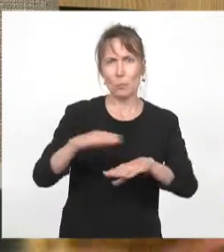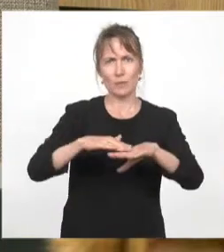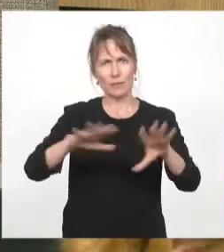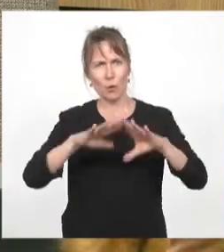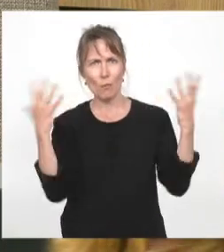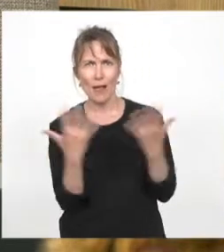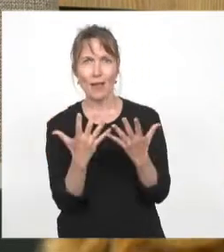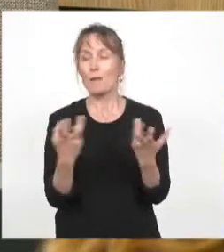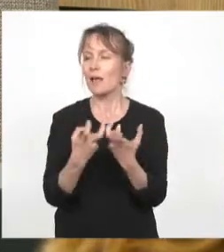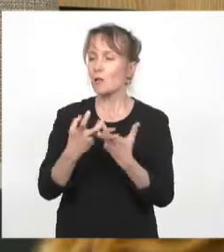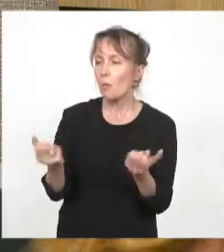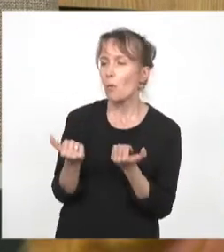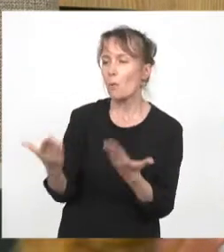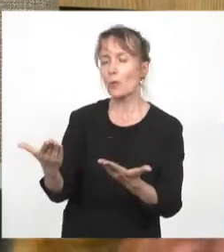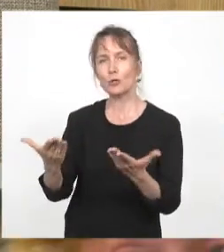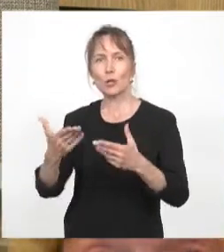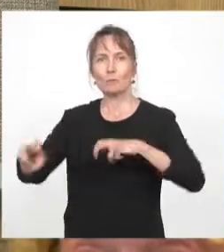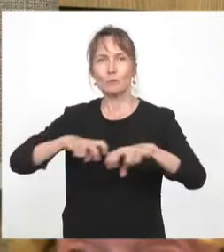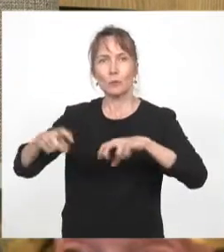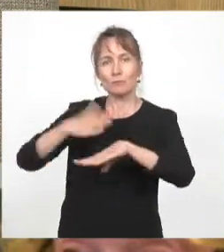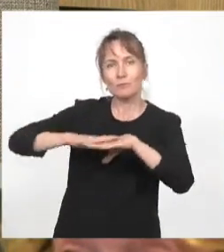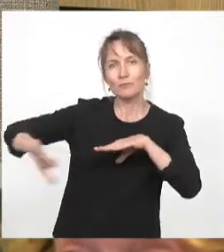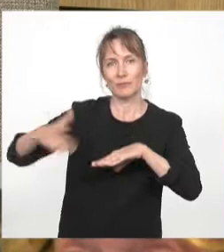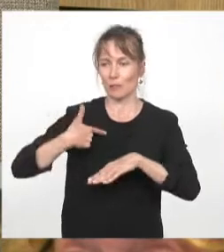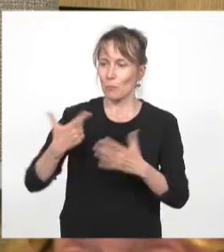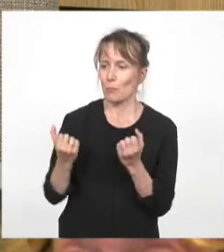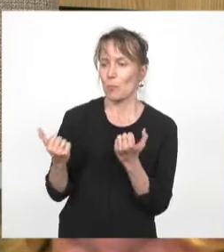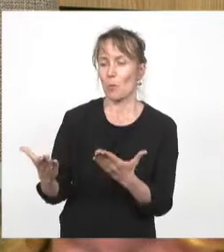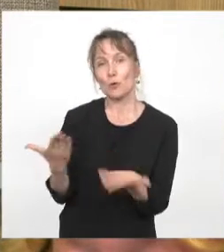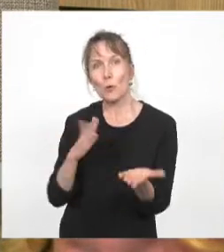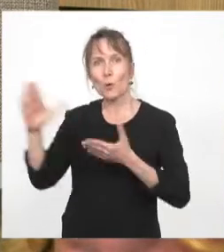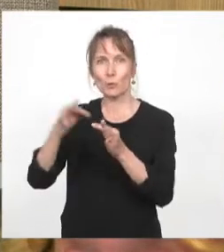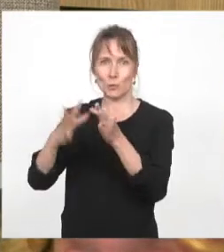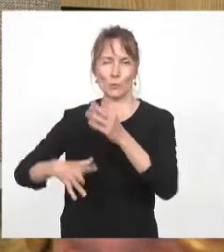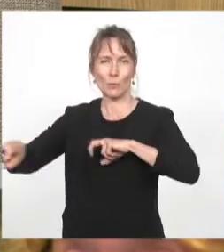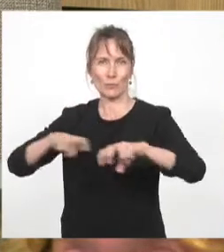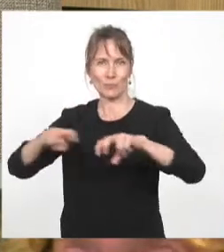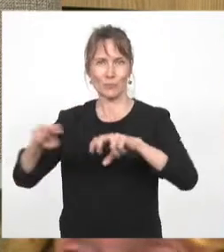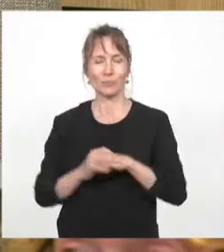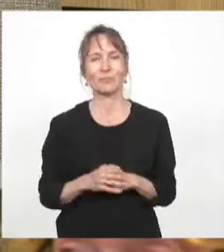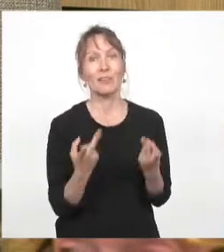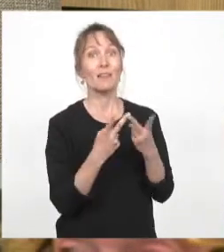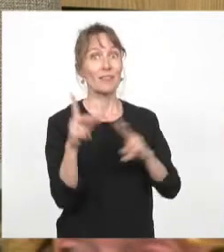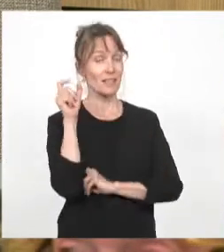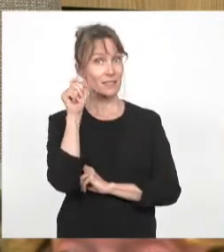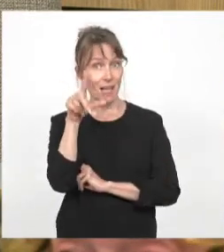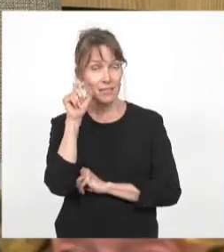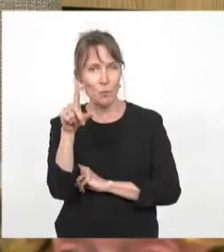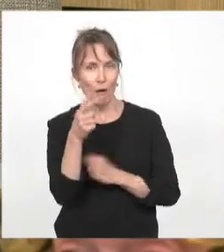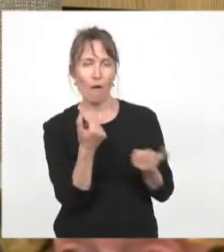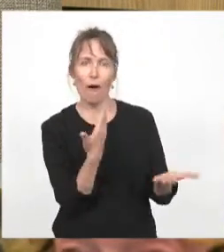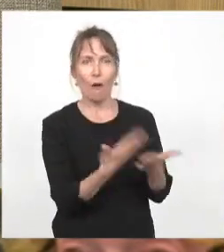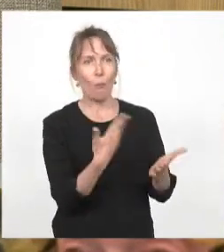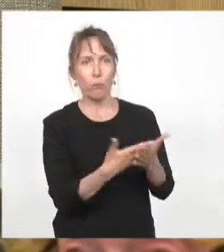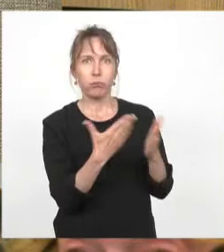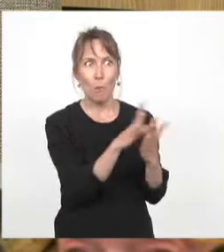douces et actives et initier ainsi la transformation écologique des mobilités. La métropole de Strasbourg nous a montré un bel exemple de concertation l'année dernière